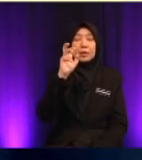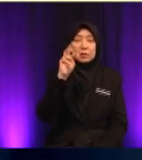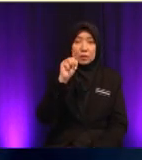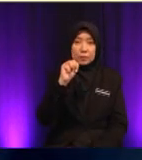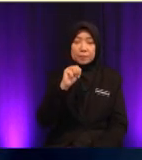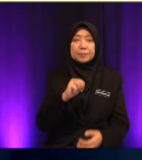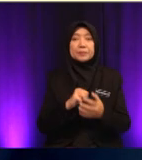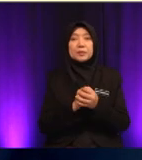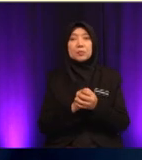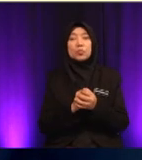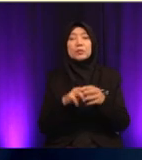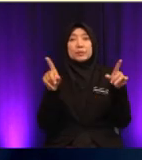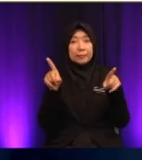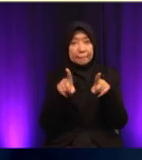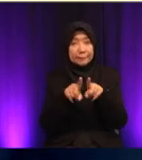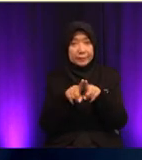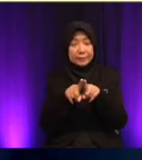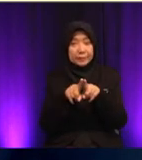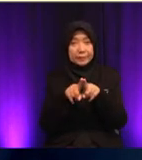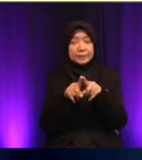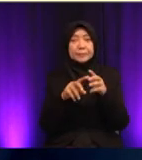jadi kita boleh samakan